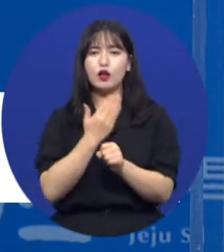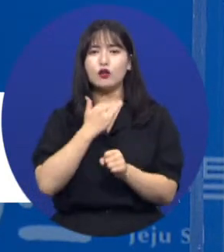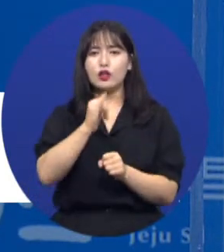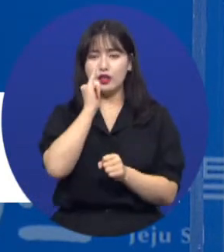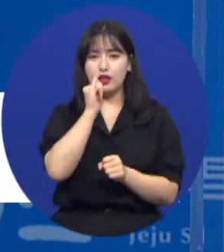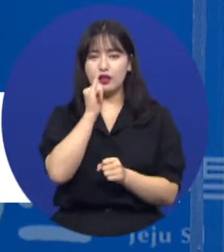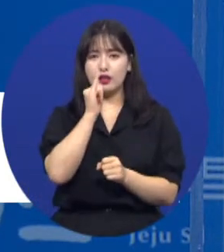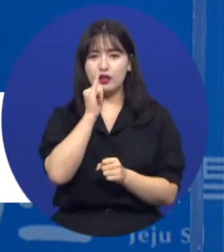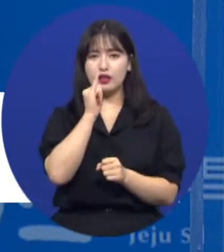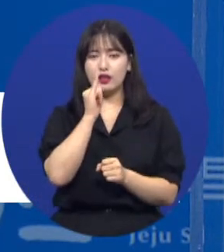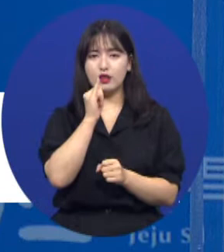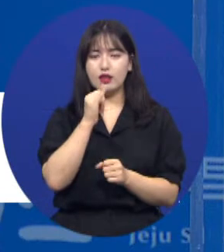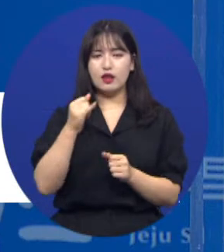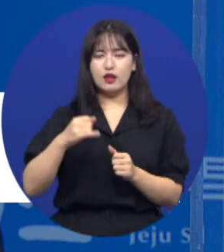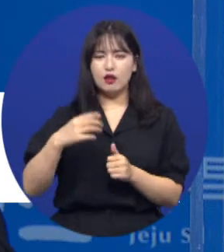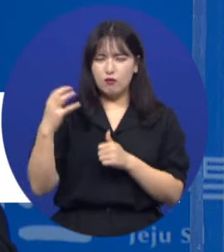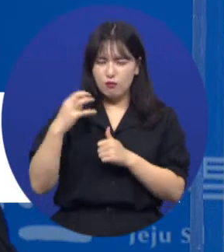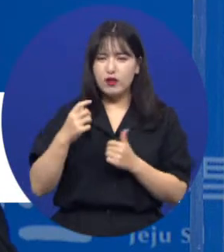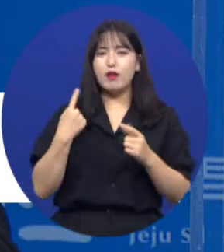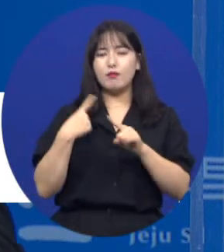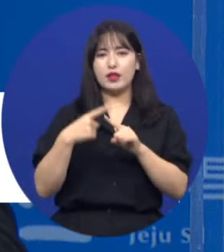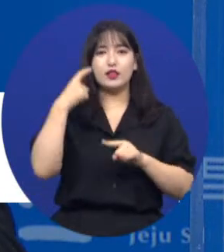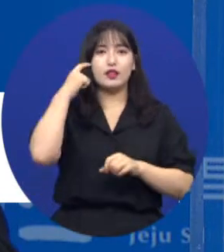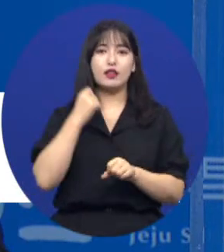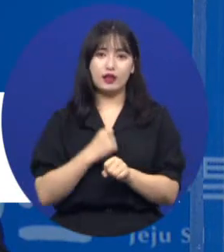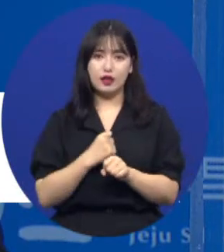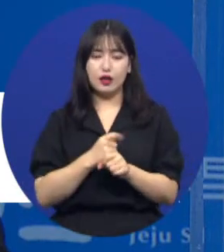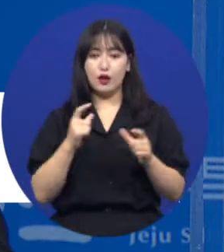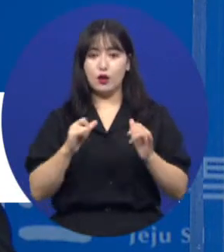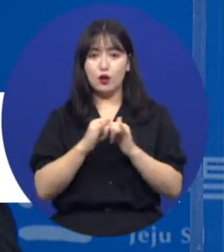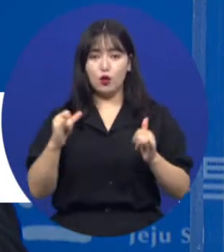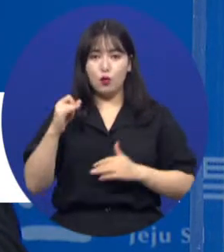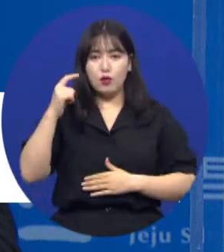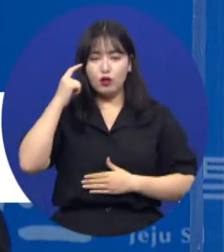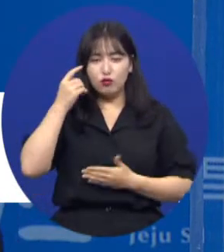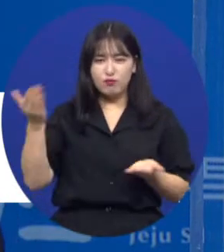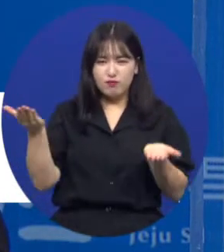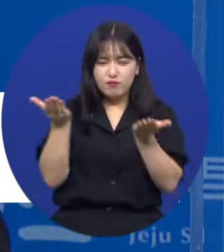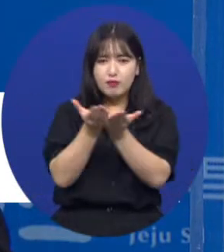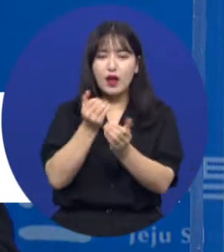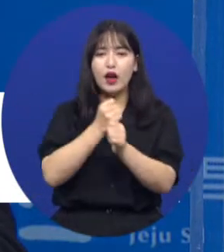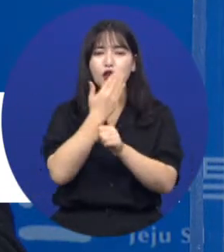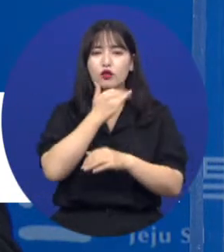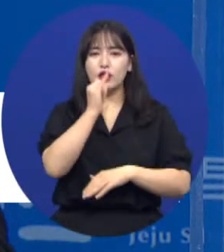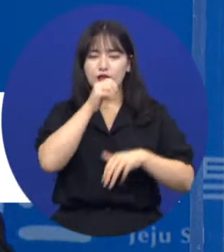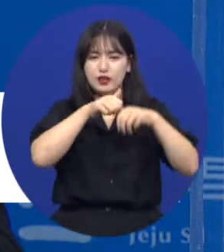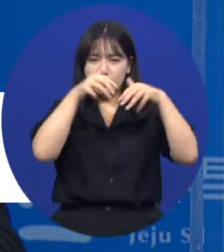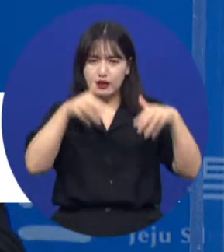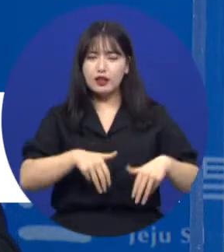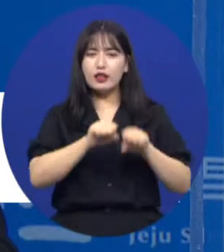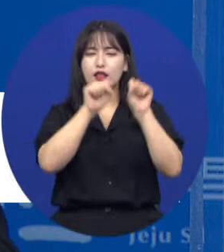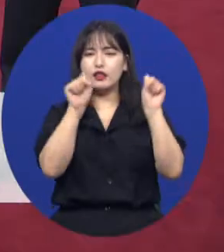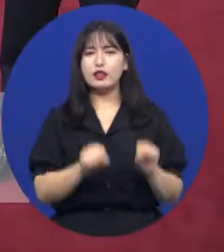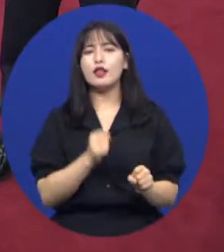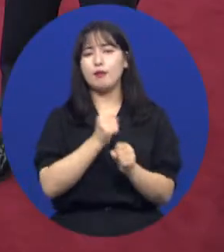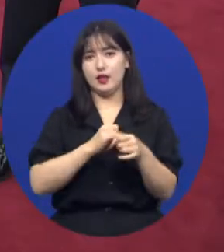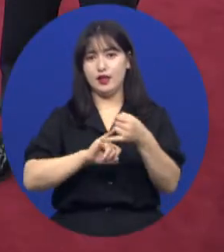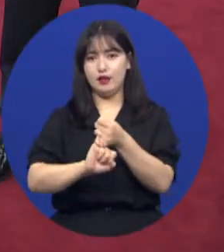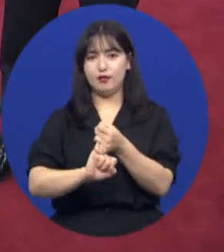삼겠습니다. 도민들의 눈높이에 부응할 수 있는 발탁 인사 시스템을 만들어